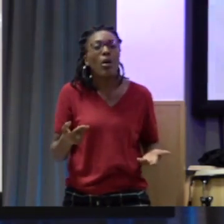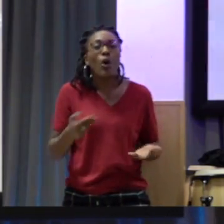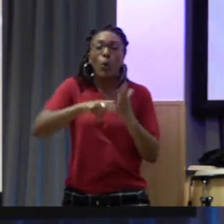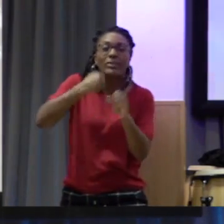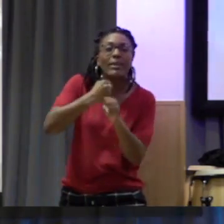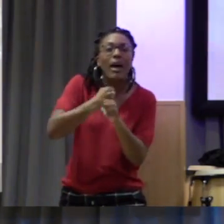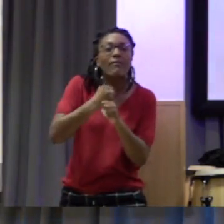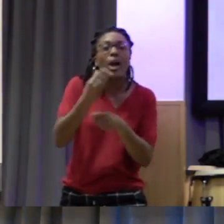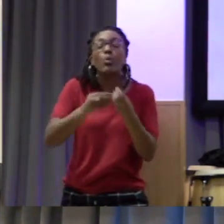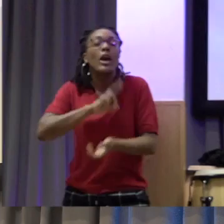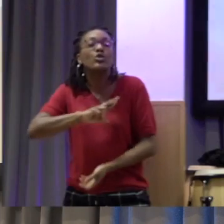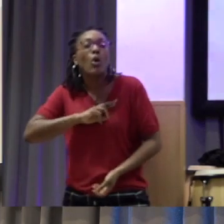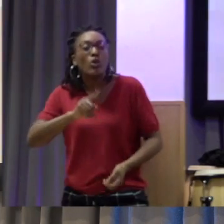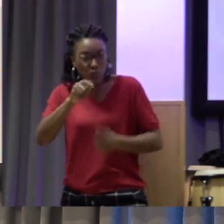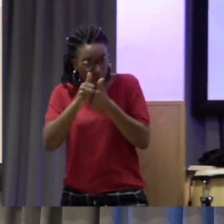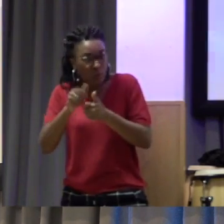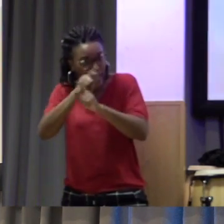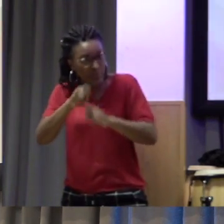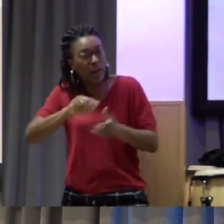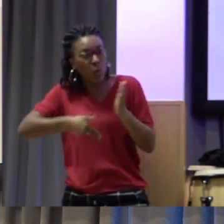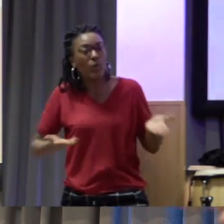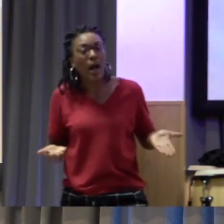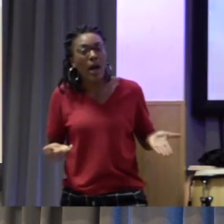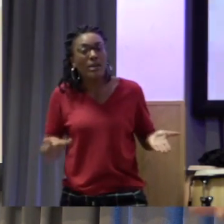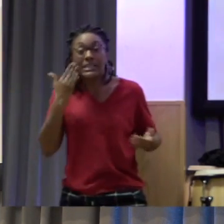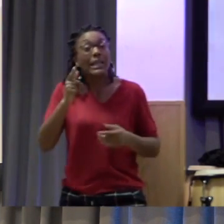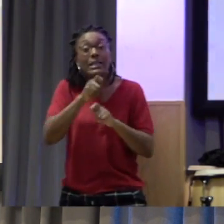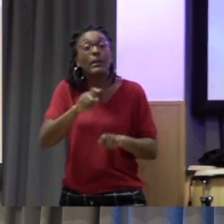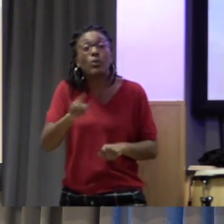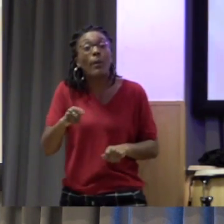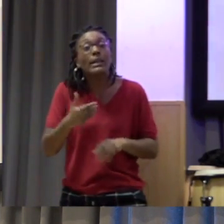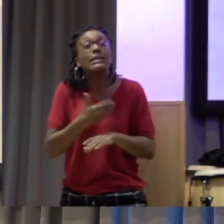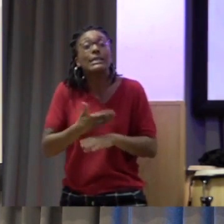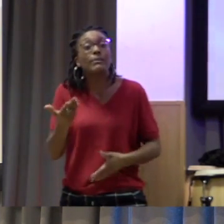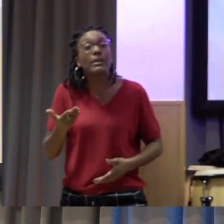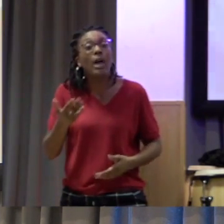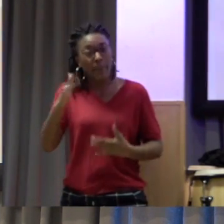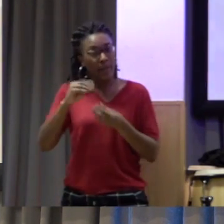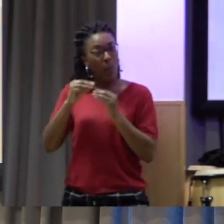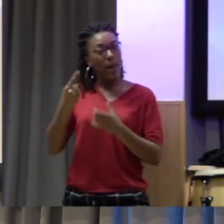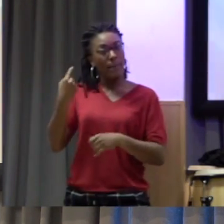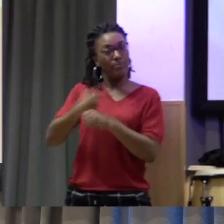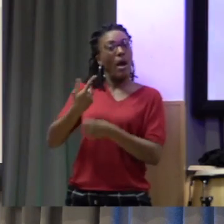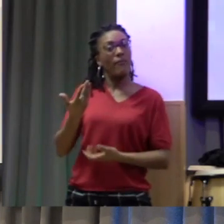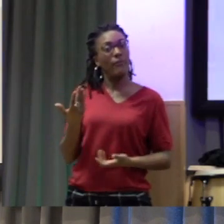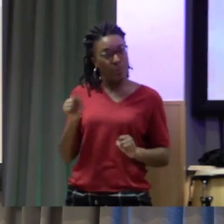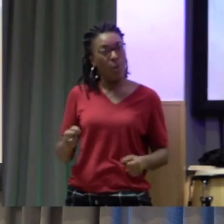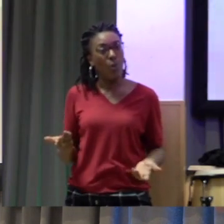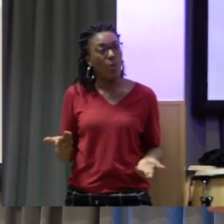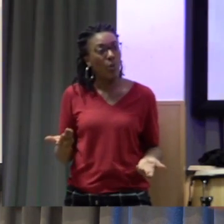de travail ou d'assurance, vous respectez. Si vous ne respectez pas, vous êtes hors la loi, automatiquement.